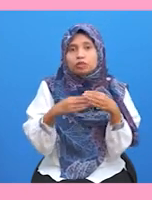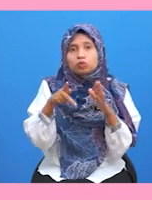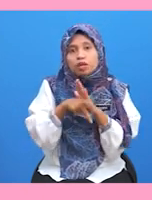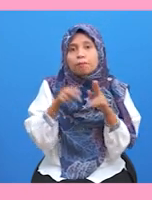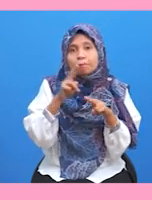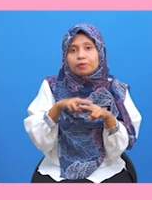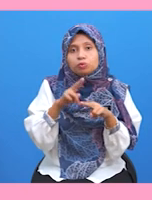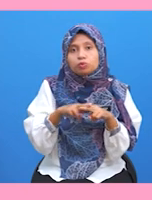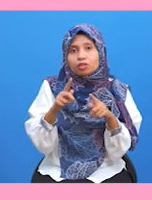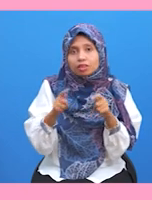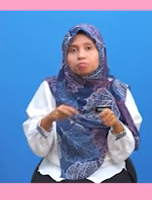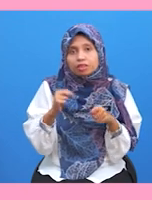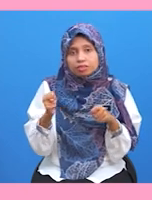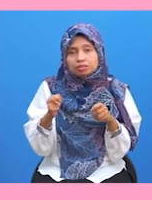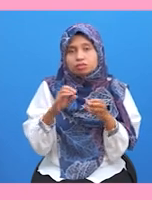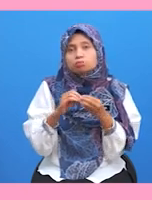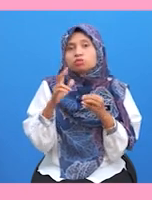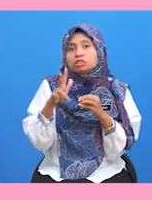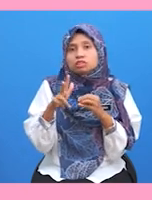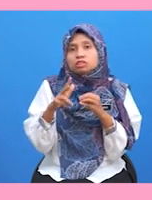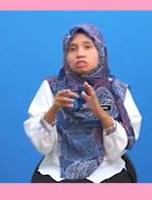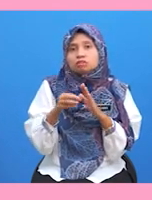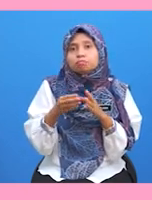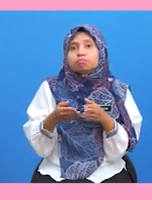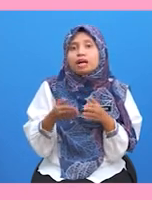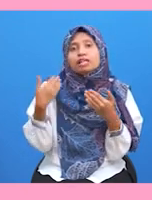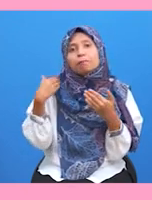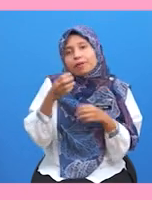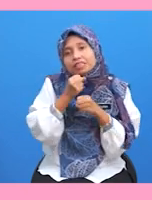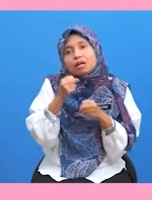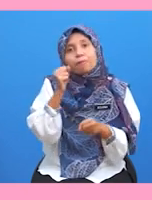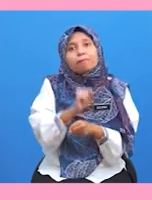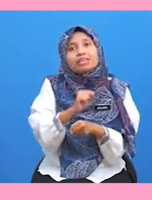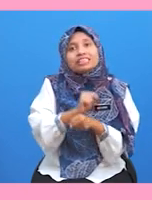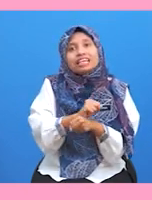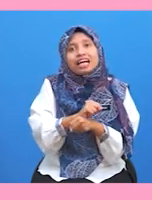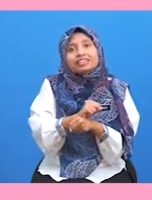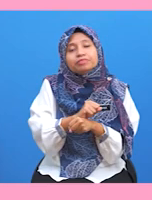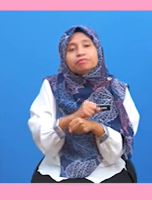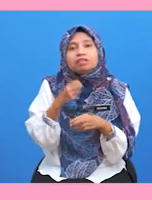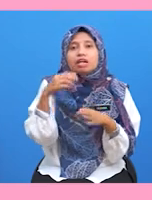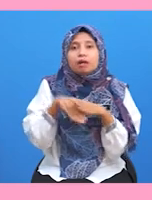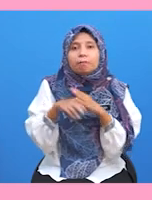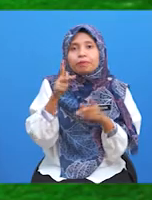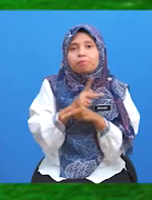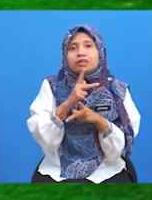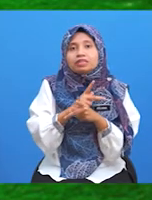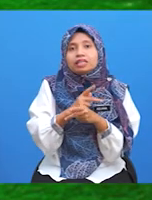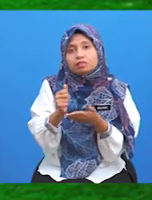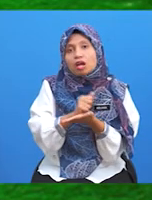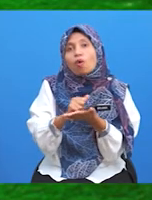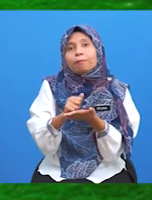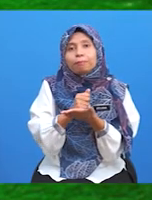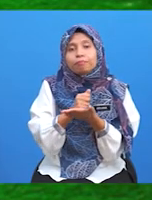penduduk tempatan. Ketiga, memberikan peluang pekerjaan dalam perkhidmatan awam.